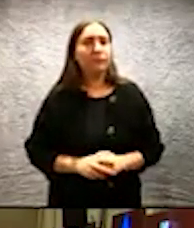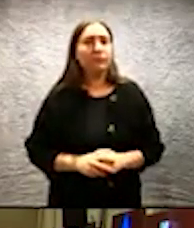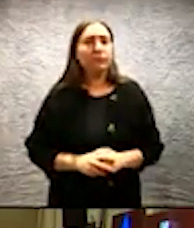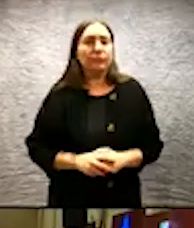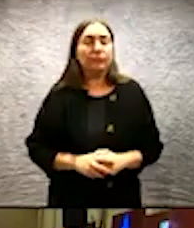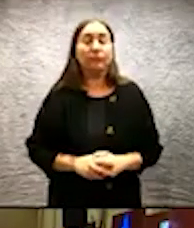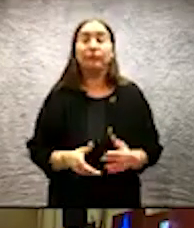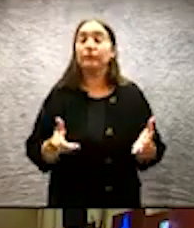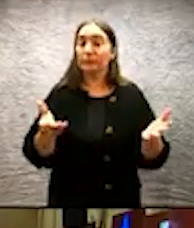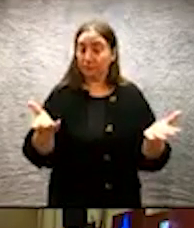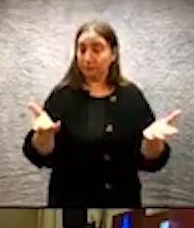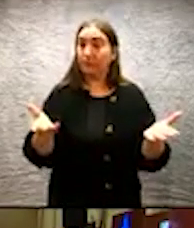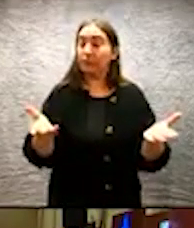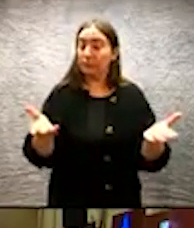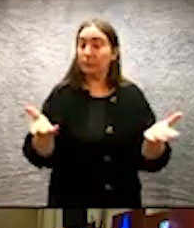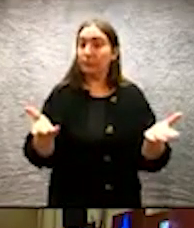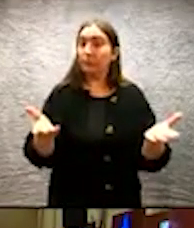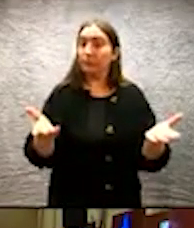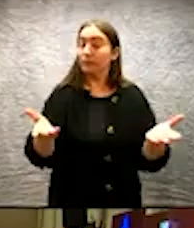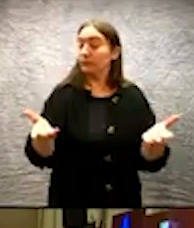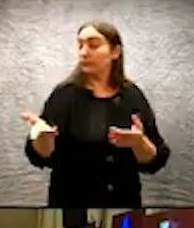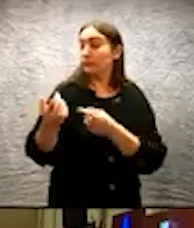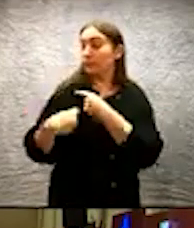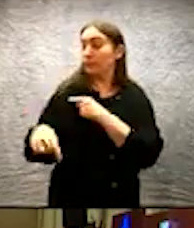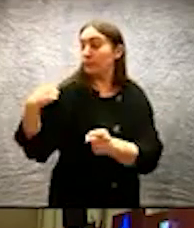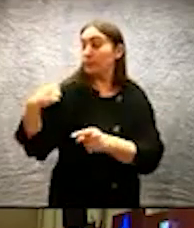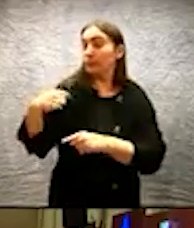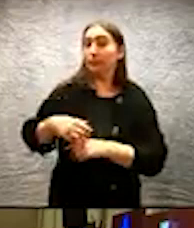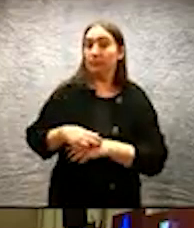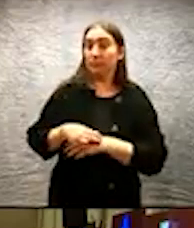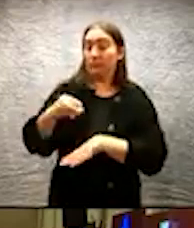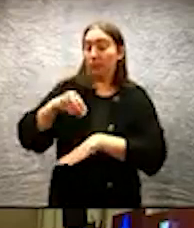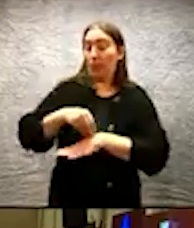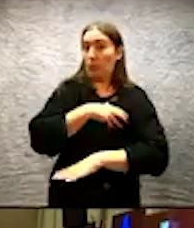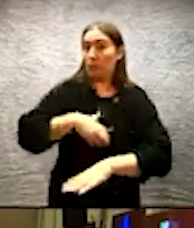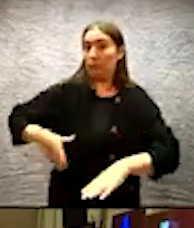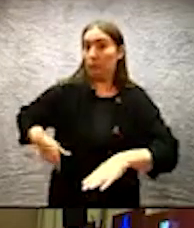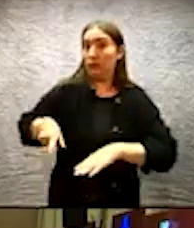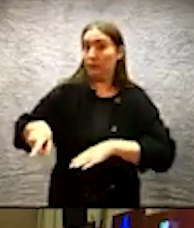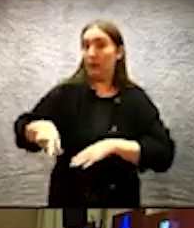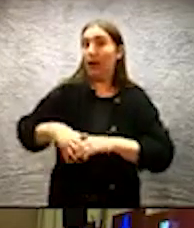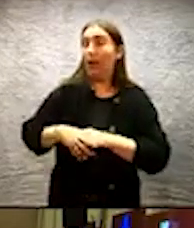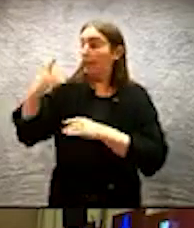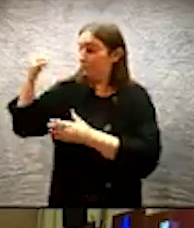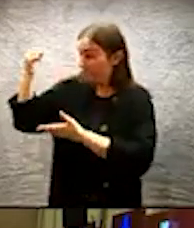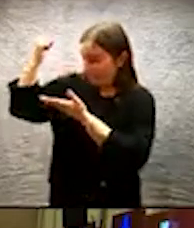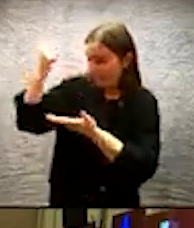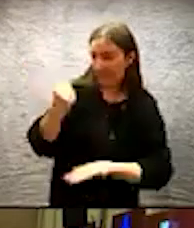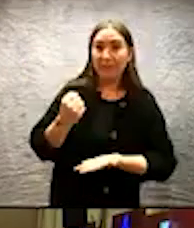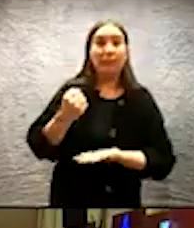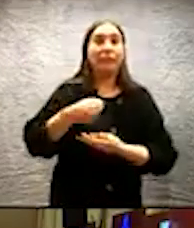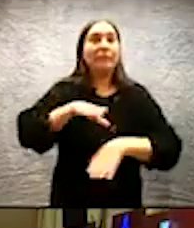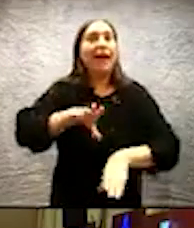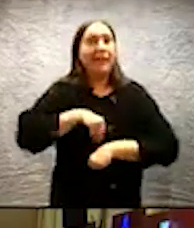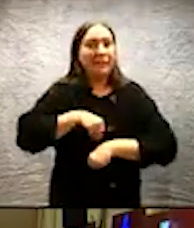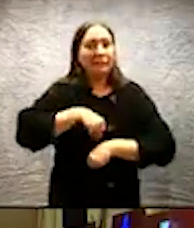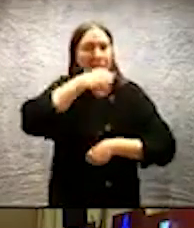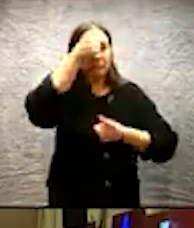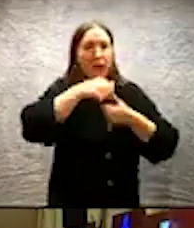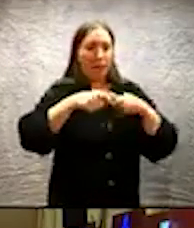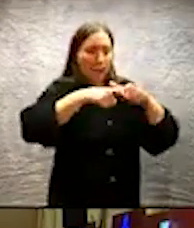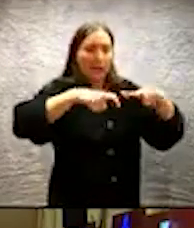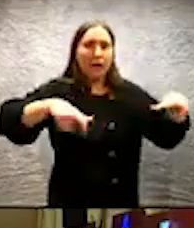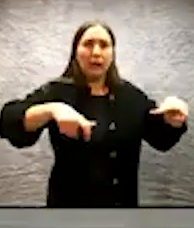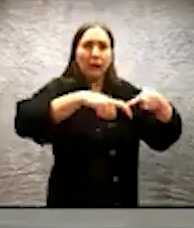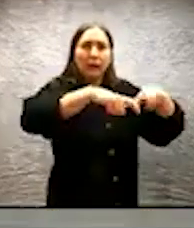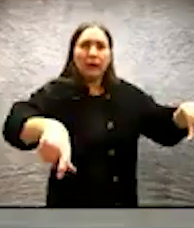On a accepté, lors du précédent conseil municipal, le don qui a été fait de lingots d'or,